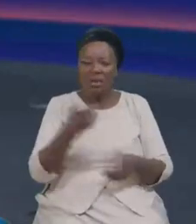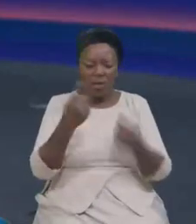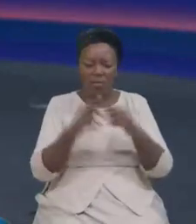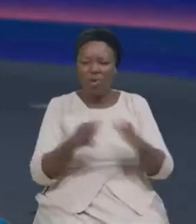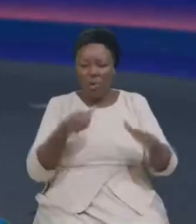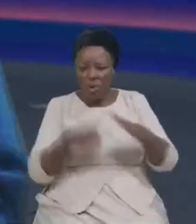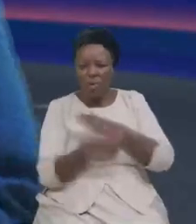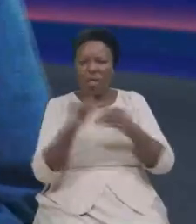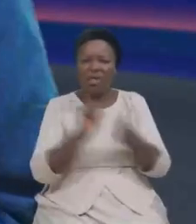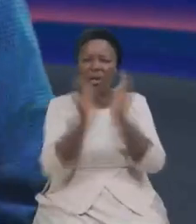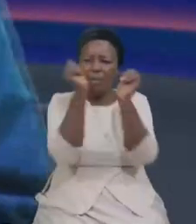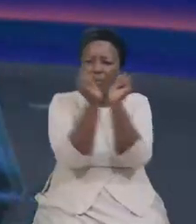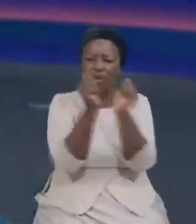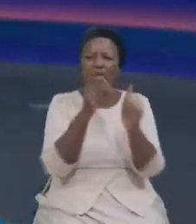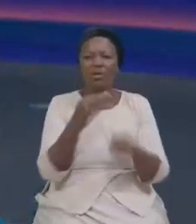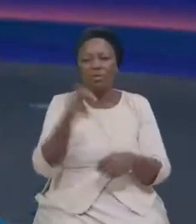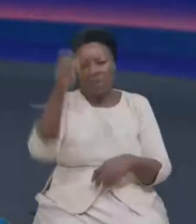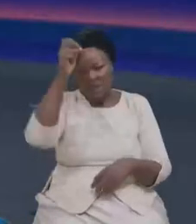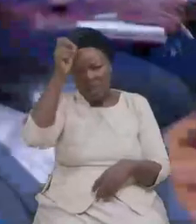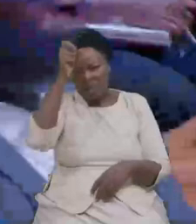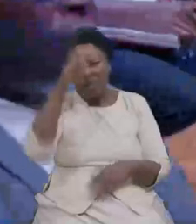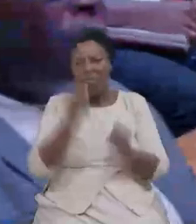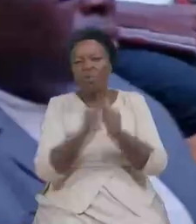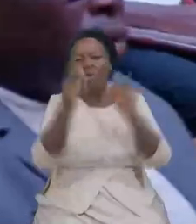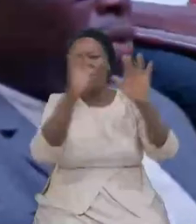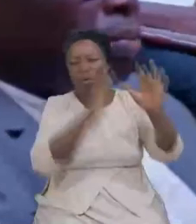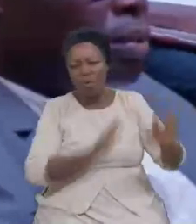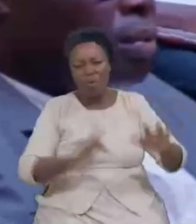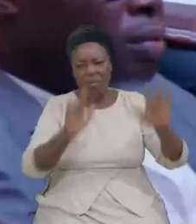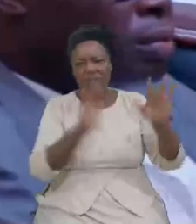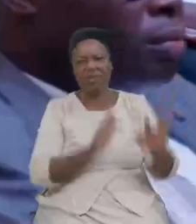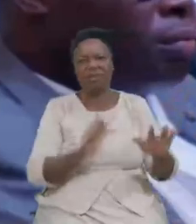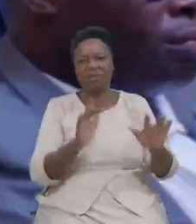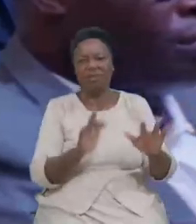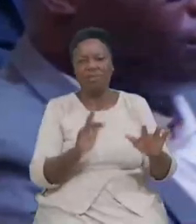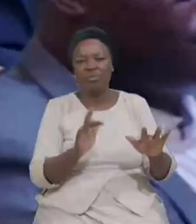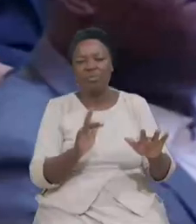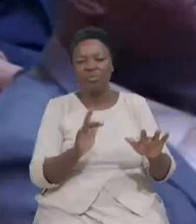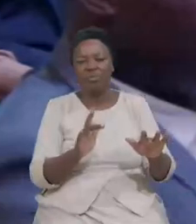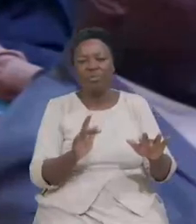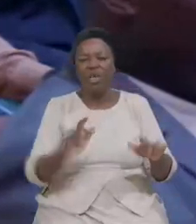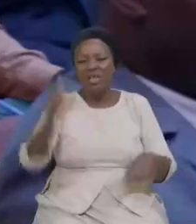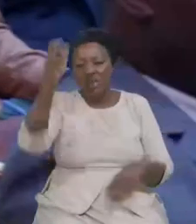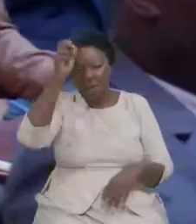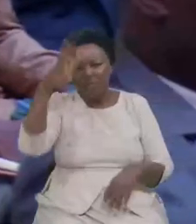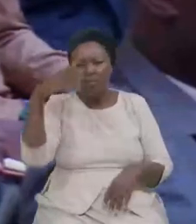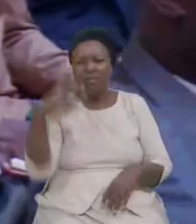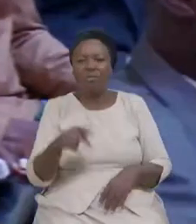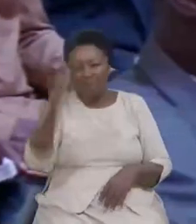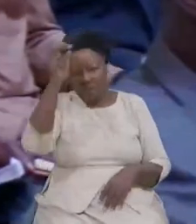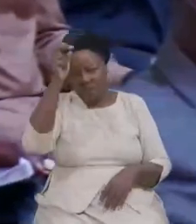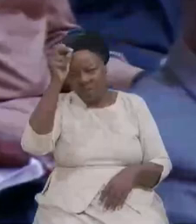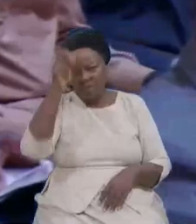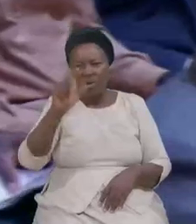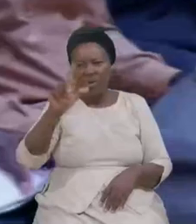Lucifer, sans la compassion ou la sympathie. Satan, le diable, Lucifer,